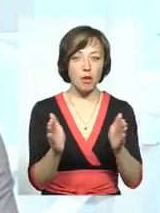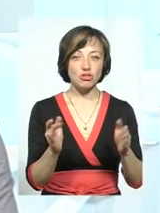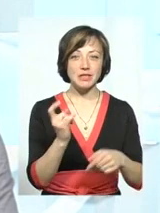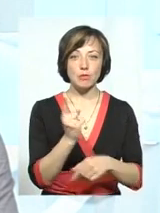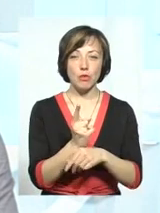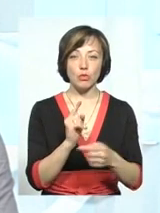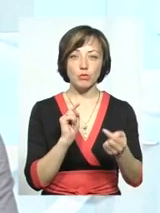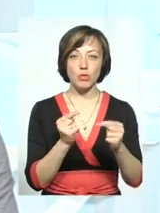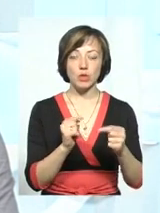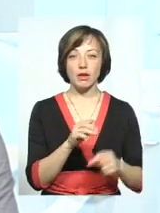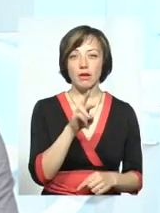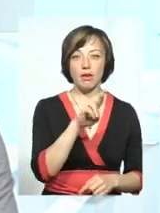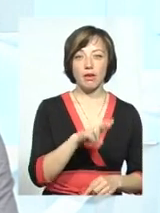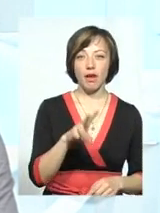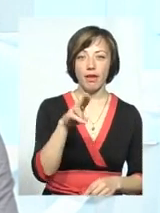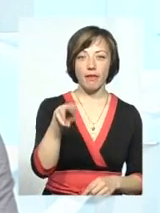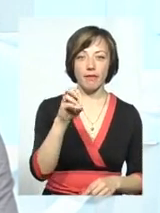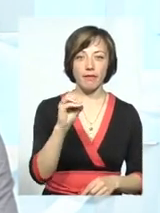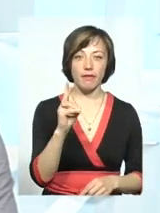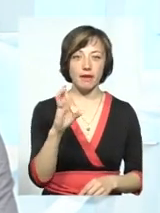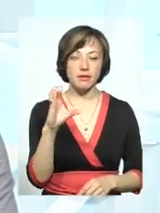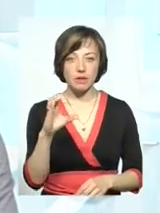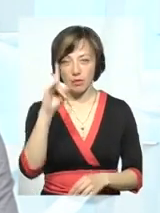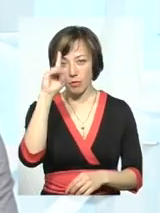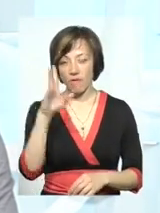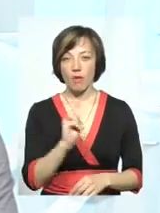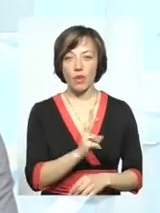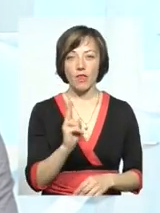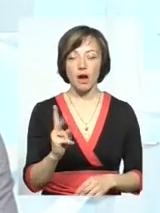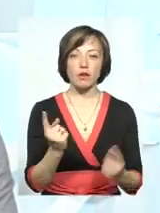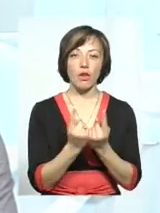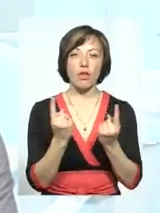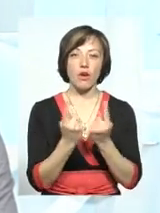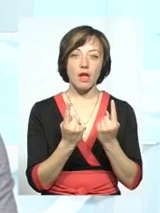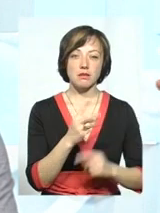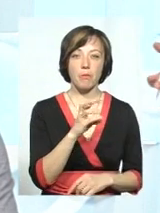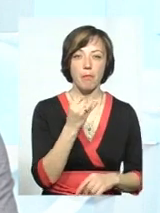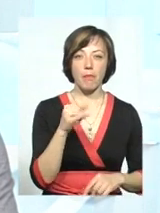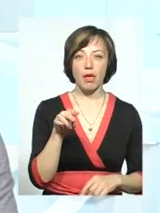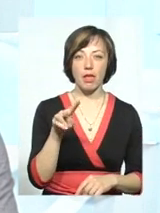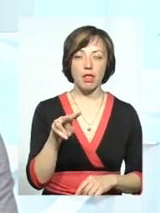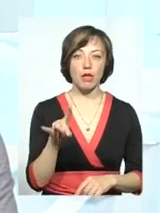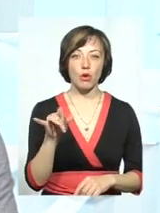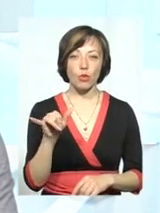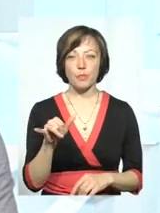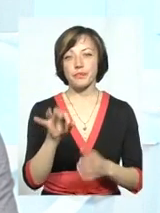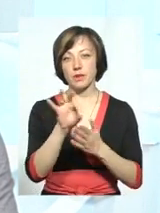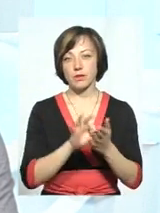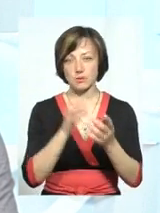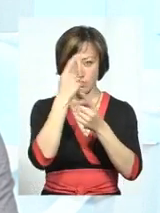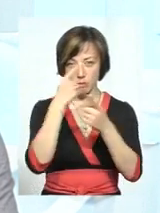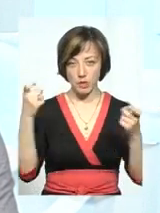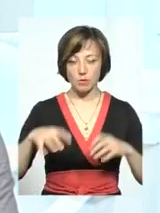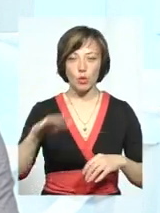Це проти ТОВ «Яндекс», популярних російських соцмереж ВКонтакті, Однокласники та Mail.ru. І одразу в інформаційному просторі України